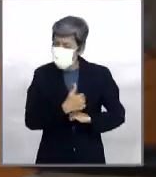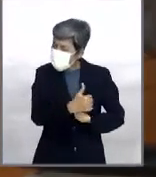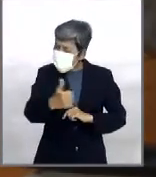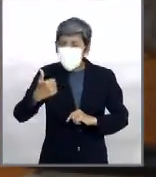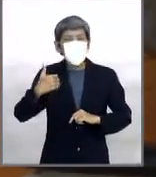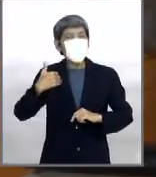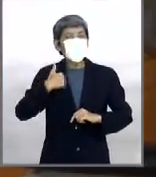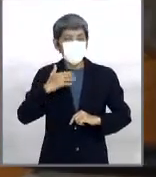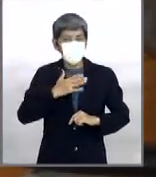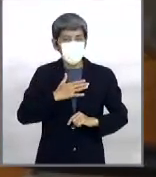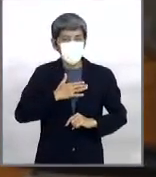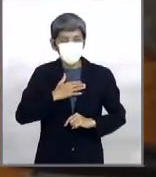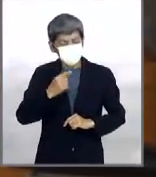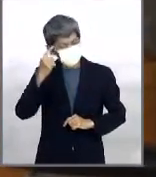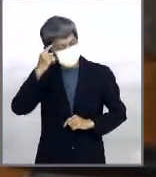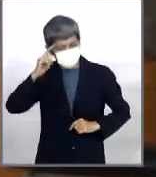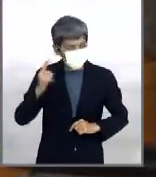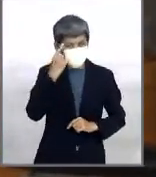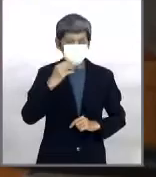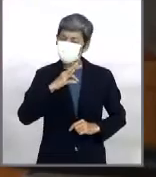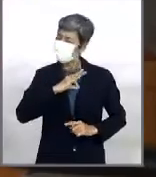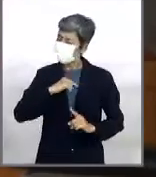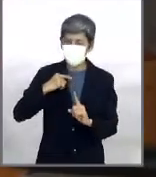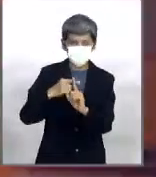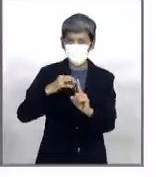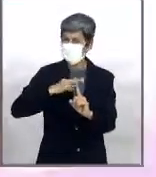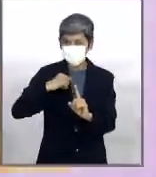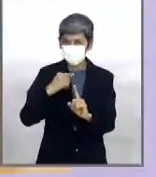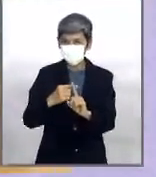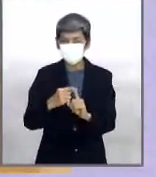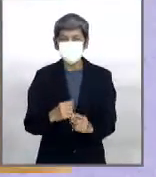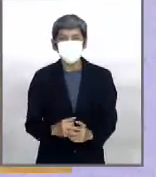มอเลยนะเพียงแค่เปลี่ยนวิธีมองเปลี่ยนวิธีคิดนิดนึงครับผม